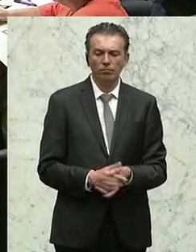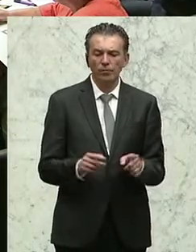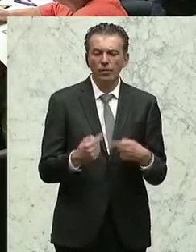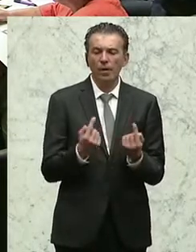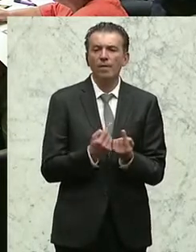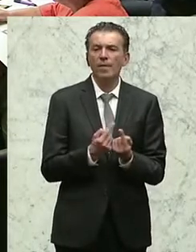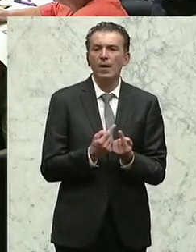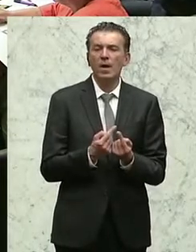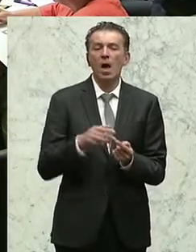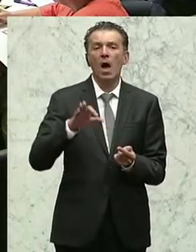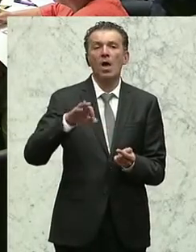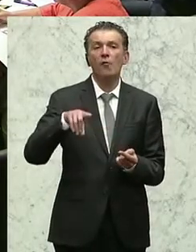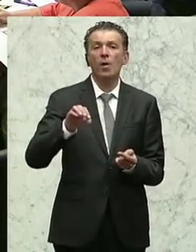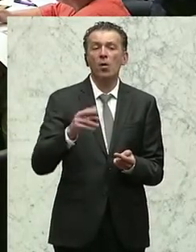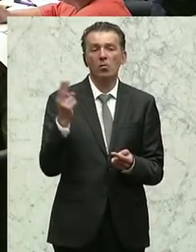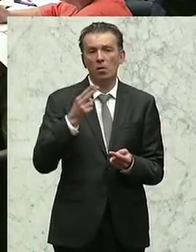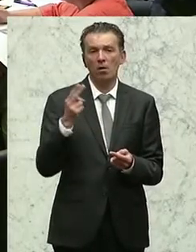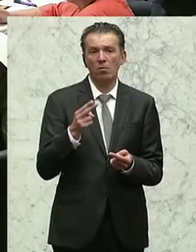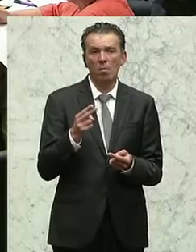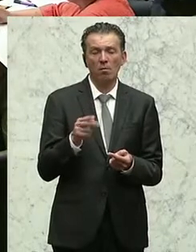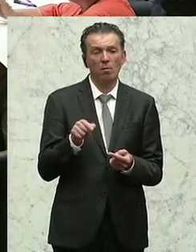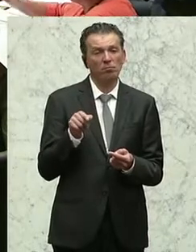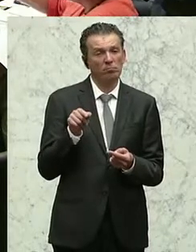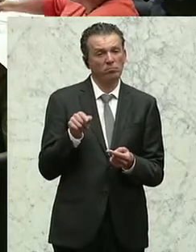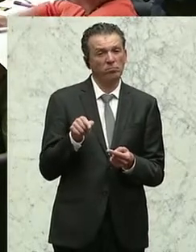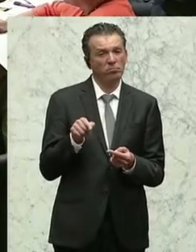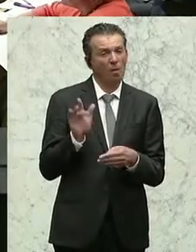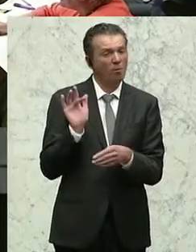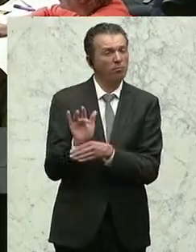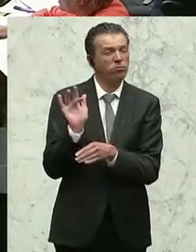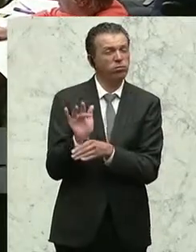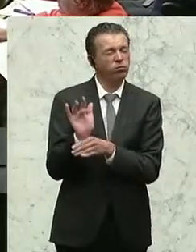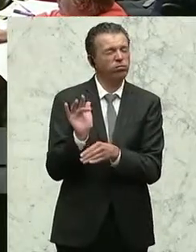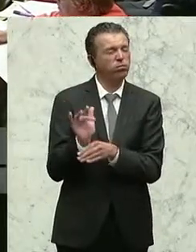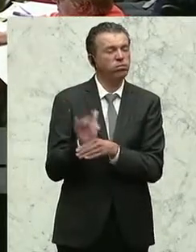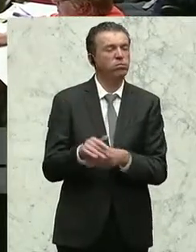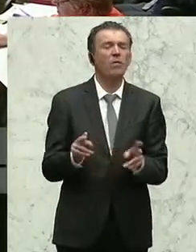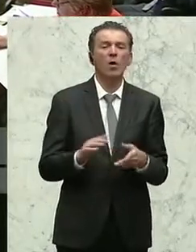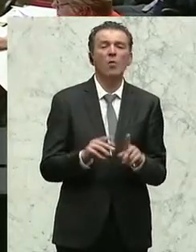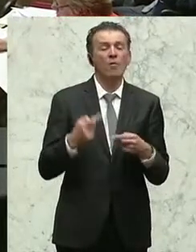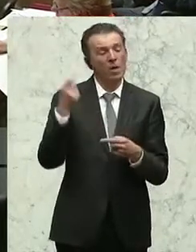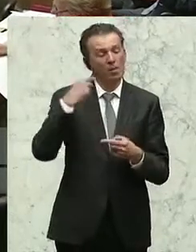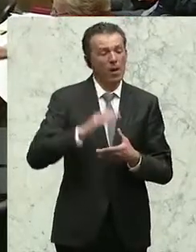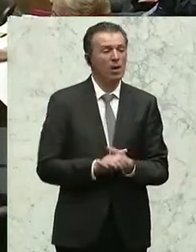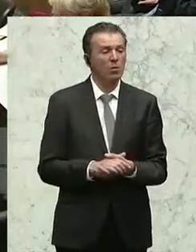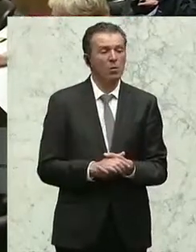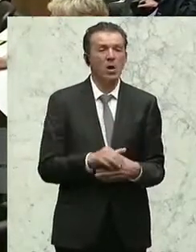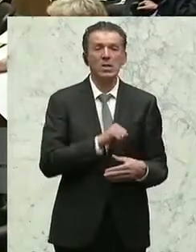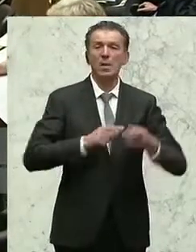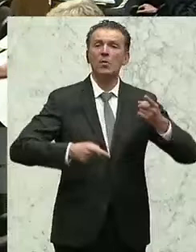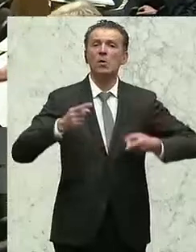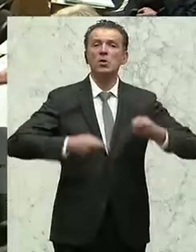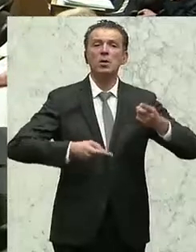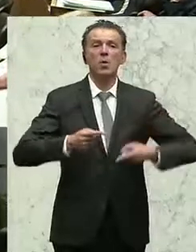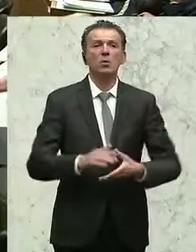Wir haben als Freiheitliche natürlich gegen diese Entwicklung massiv protestiert, weil wir der Ansicht sind, dass